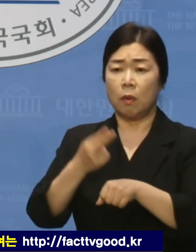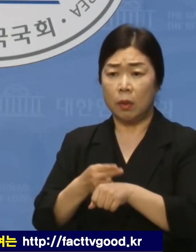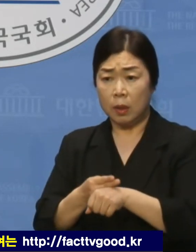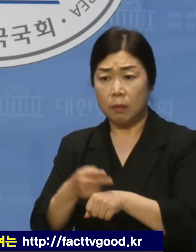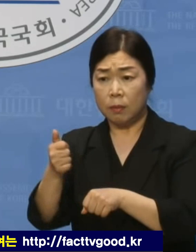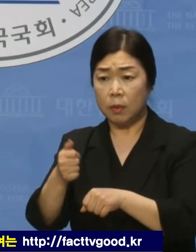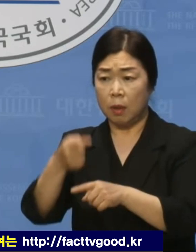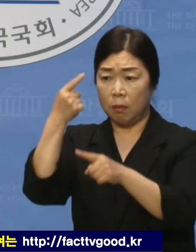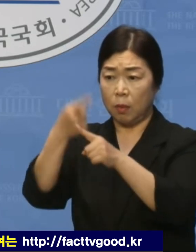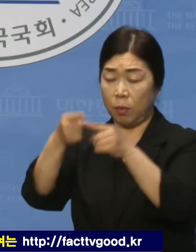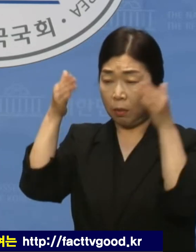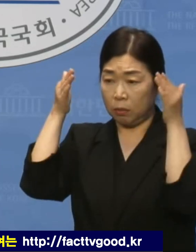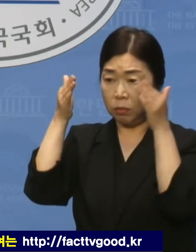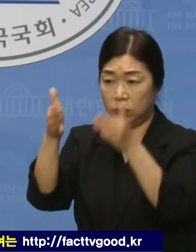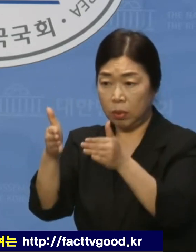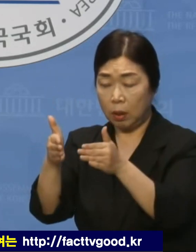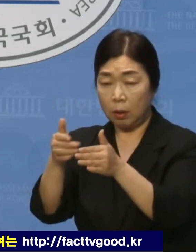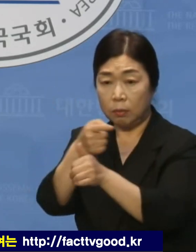선생님들이 닥이십니까?